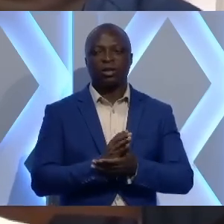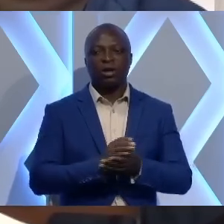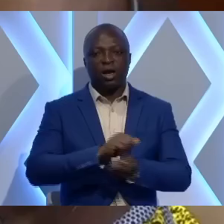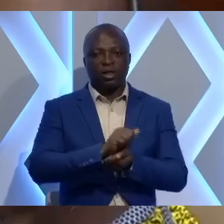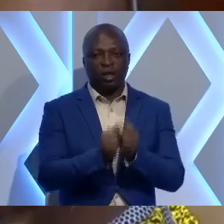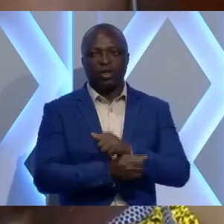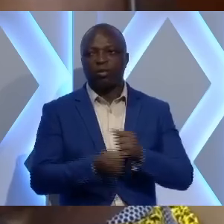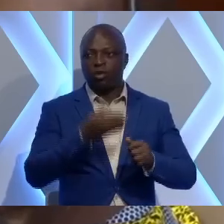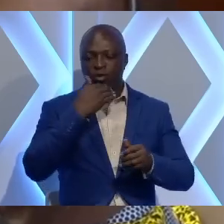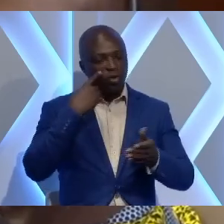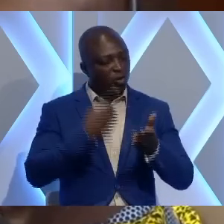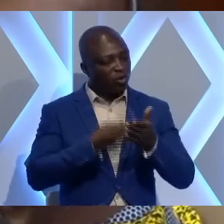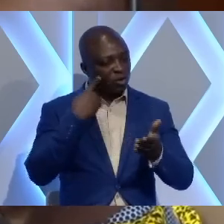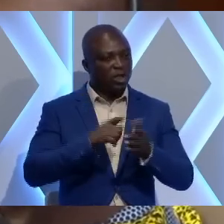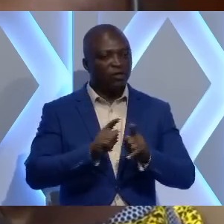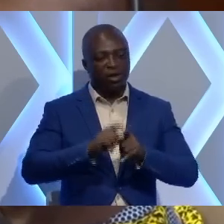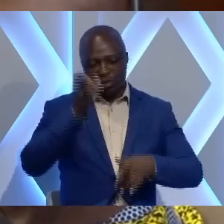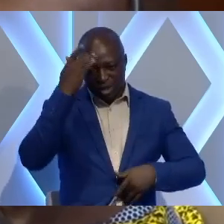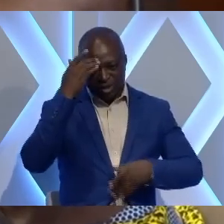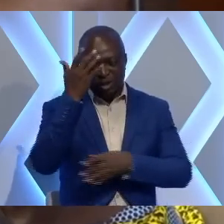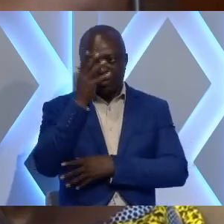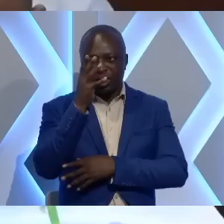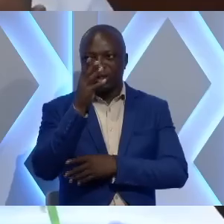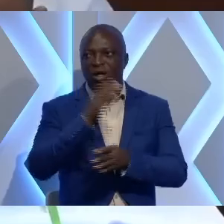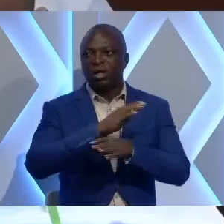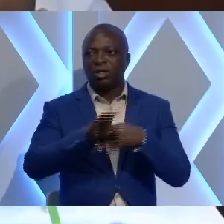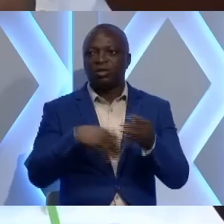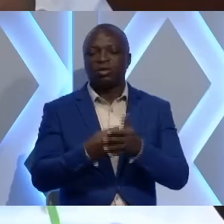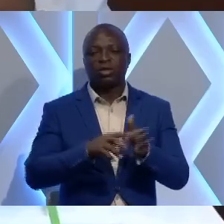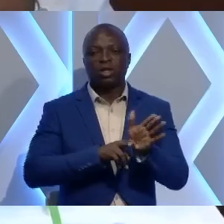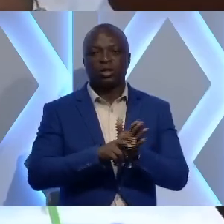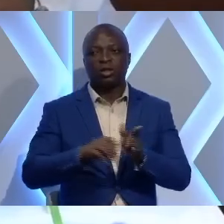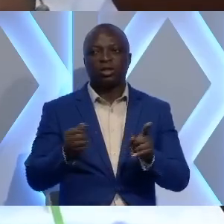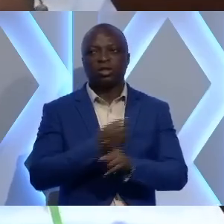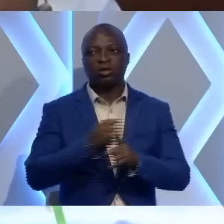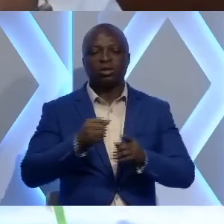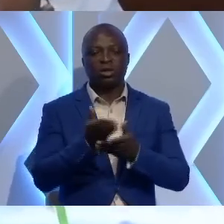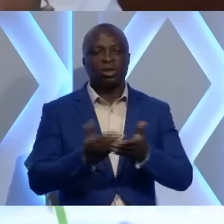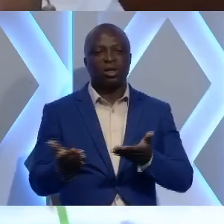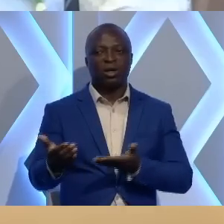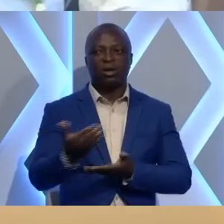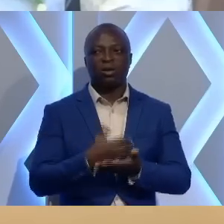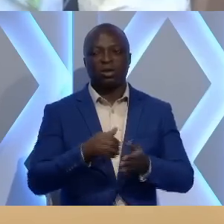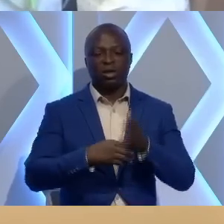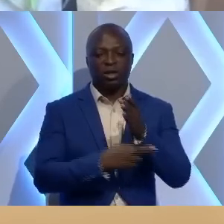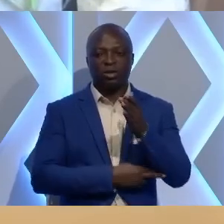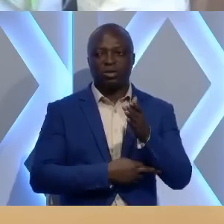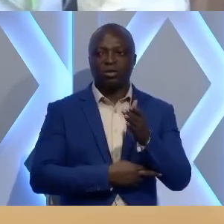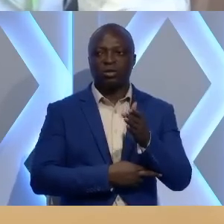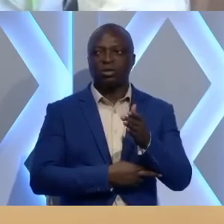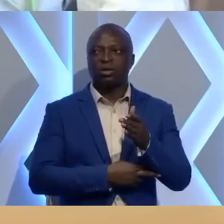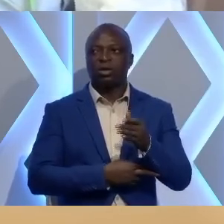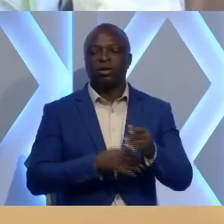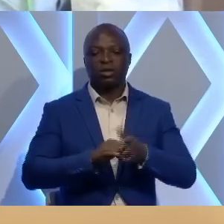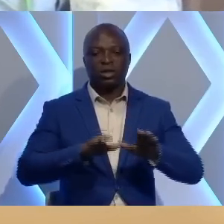contrôler les différentes maladies des plantes et les ravageurs qui impactent négativement les rendements agricoles dans la sous-région. Dans